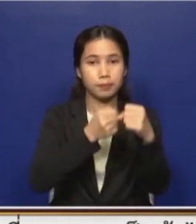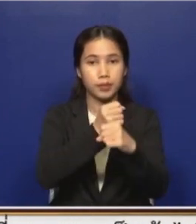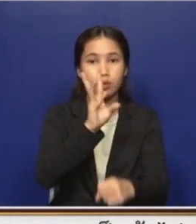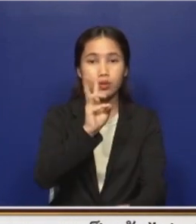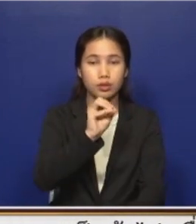ฮะ